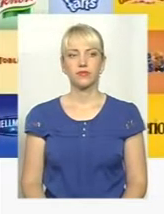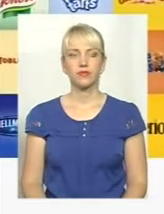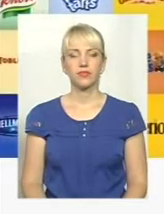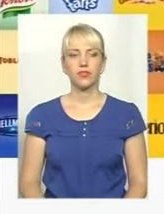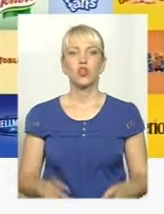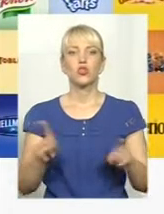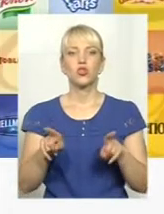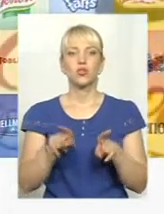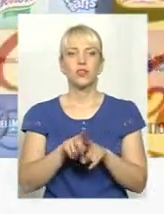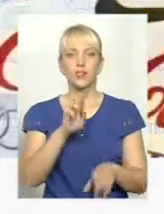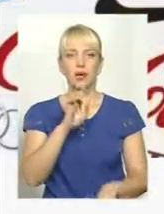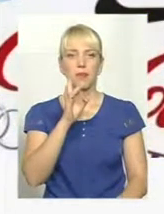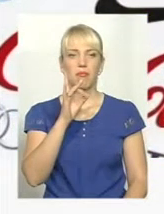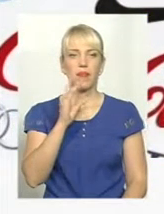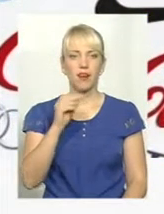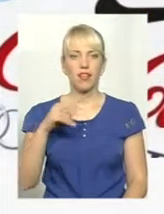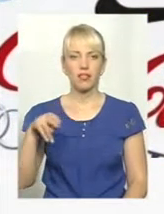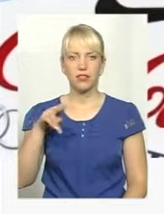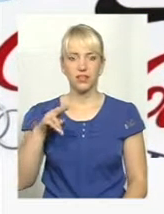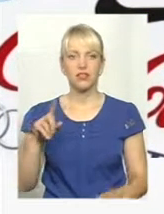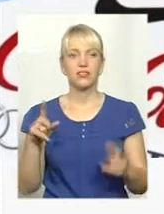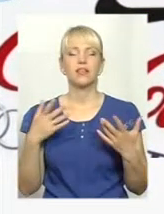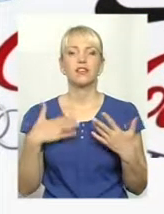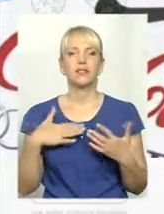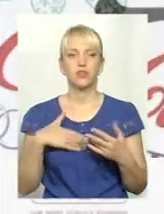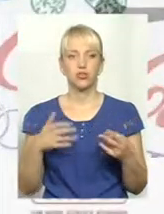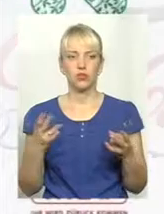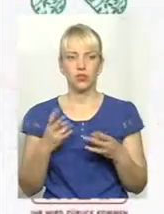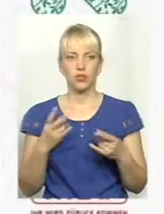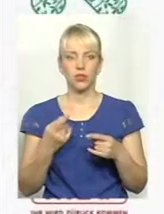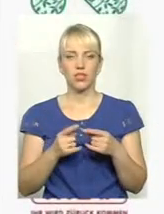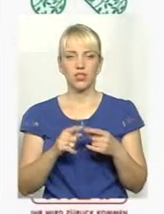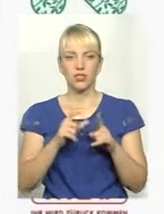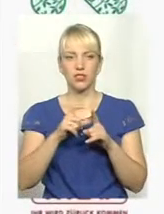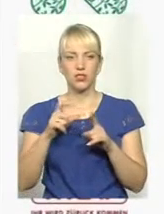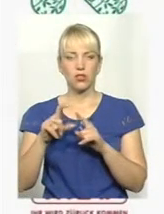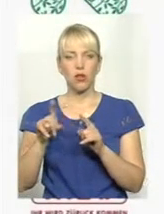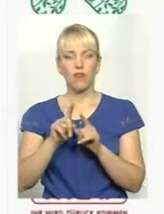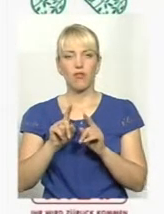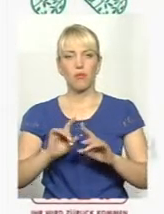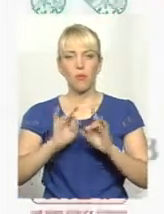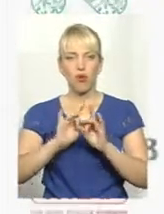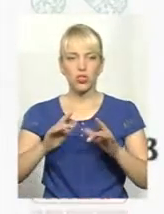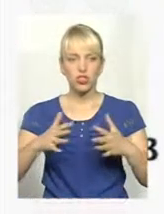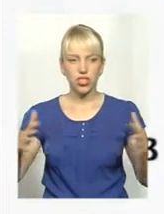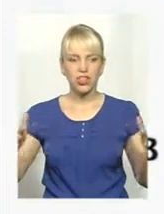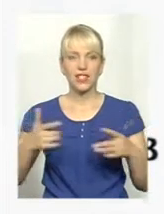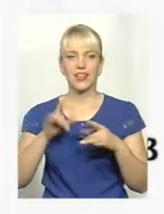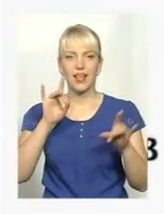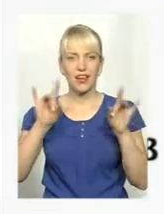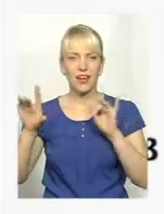у студії із нашими експертами. Та перед тим, як розпочнемо дискусію, короткий пролог.